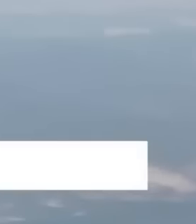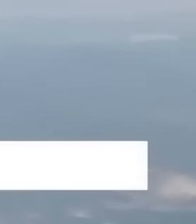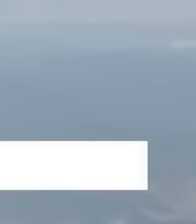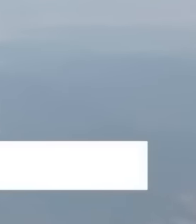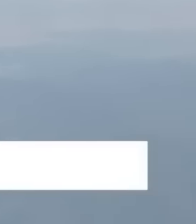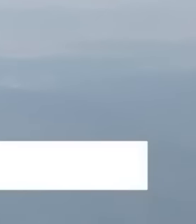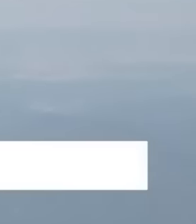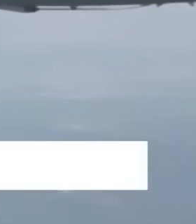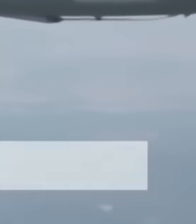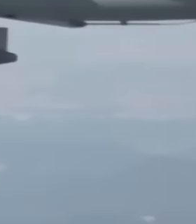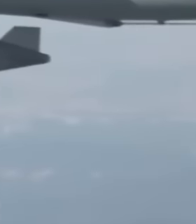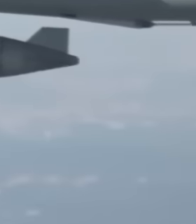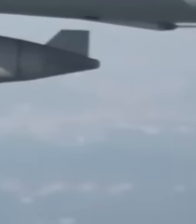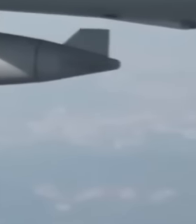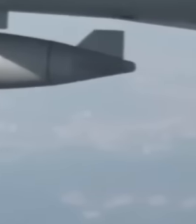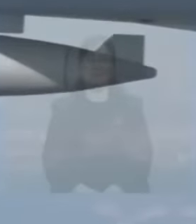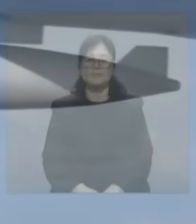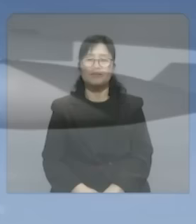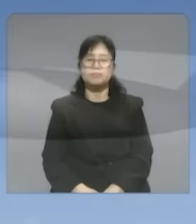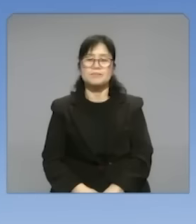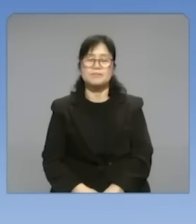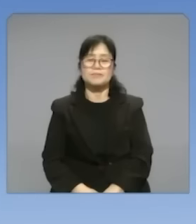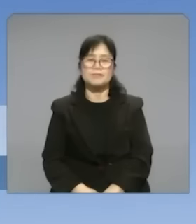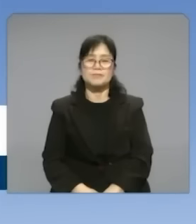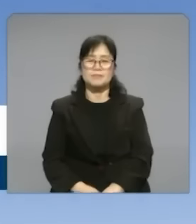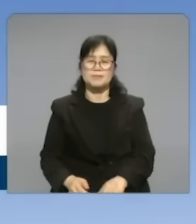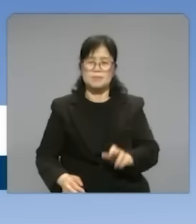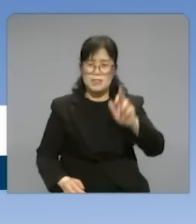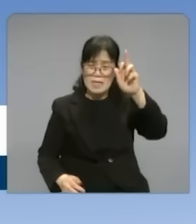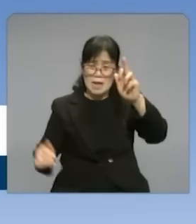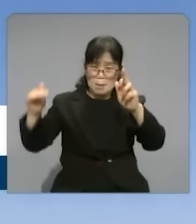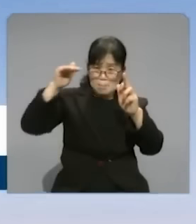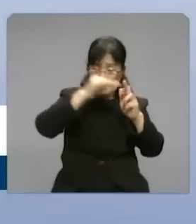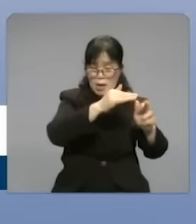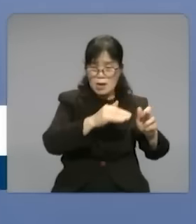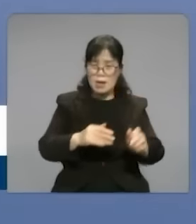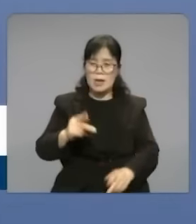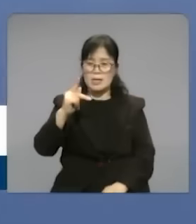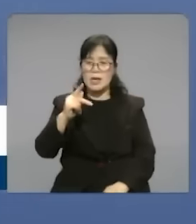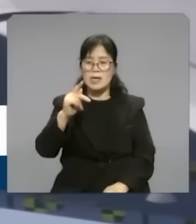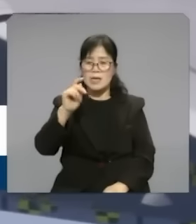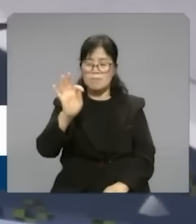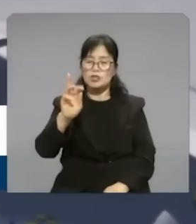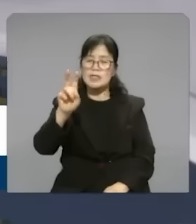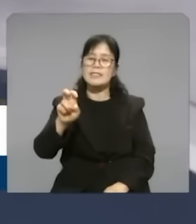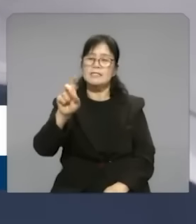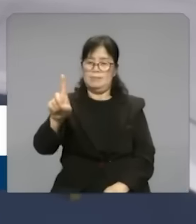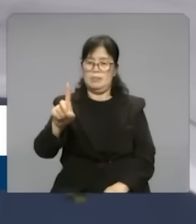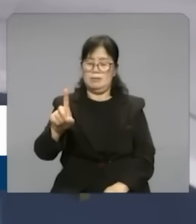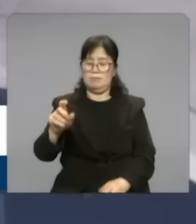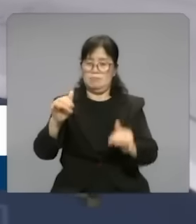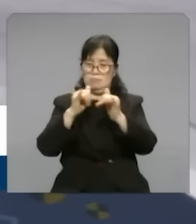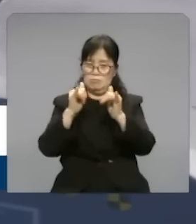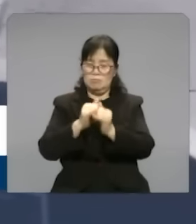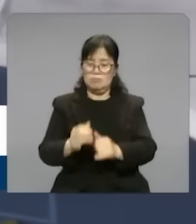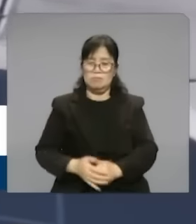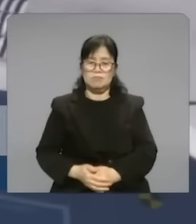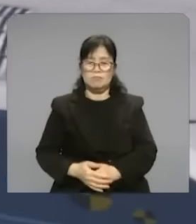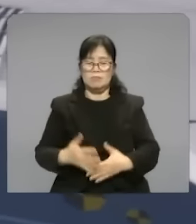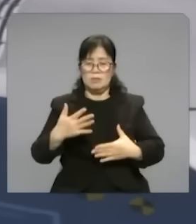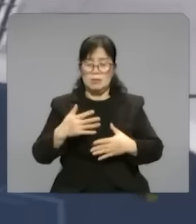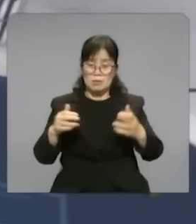추가 수요가 창출될 것으로 보고 있습니다. 미사일을 떨어뜨리는 KF-21 전투기. 투하 후에도